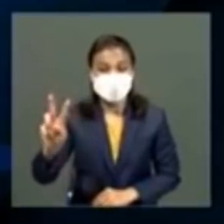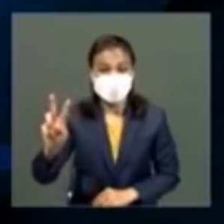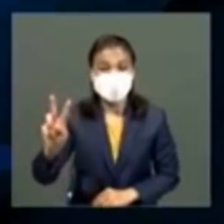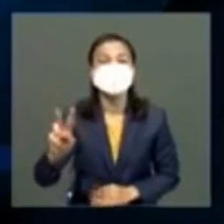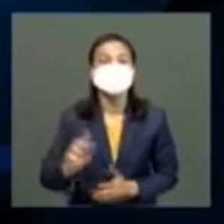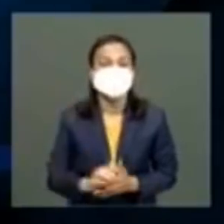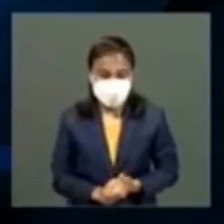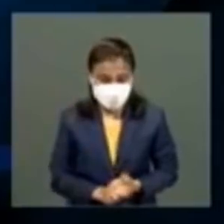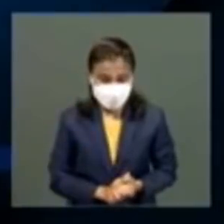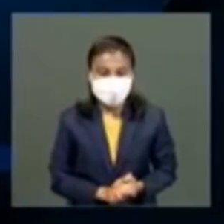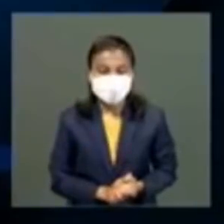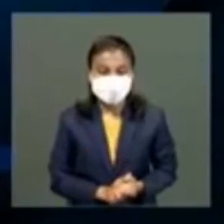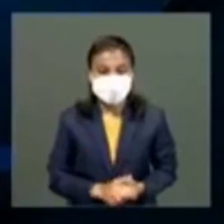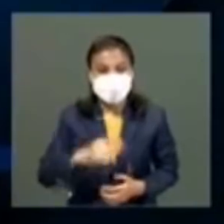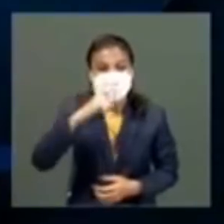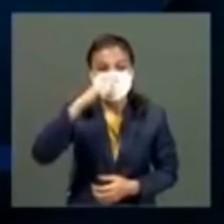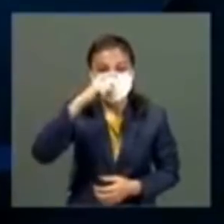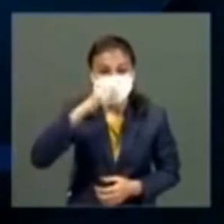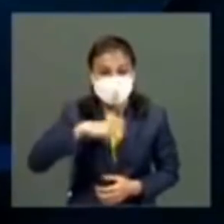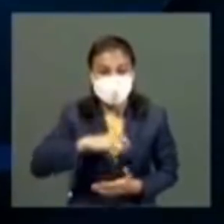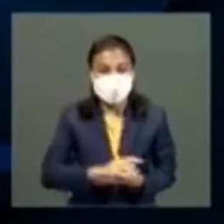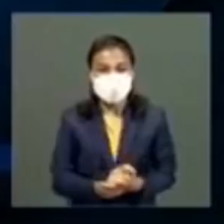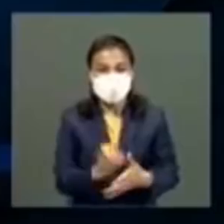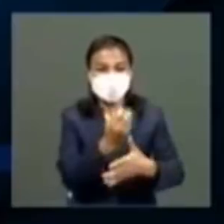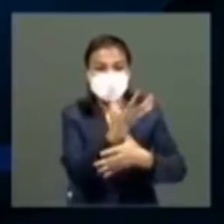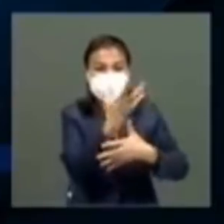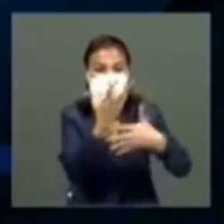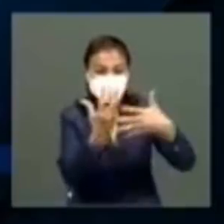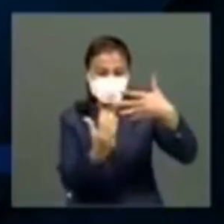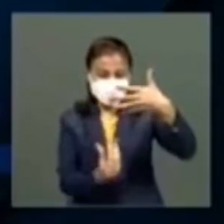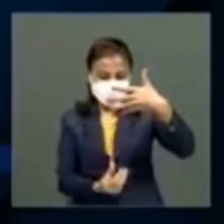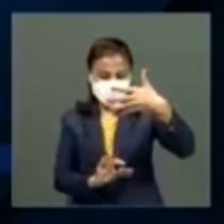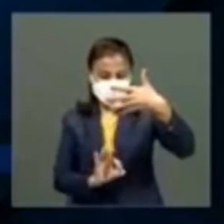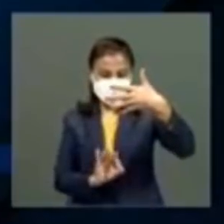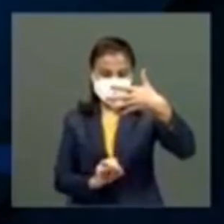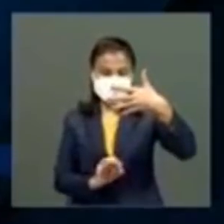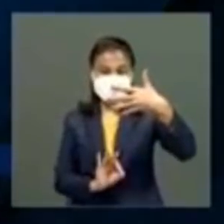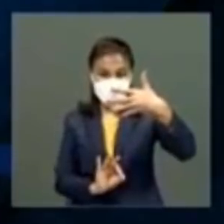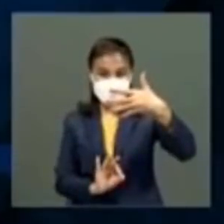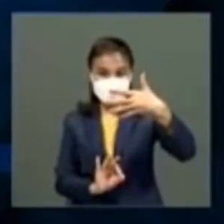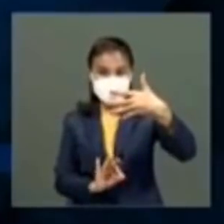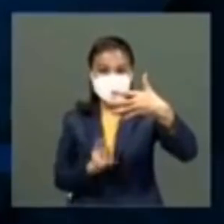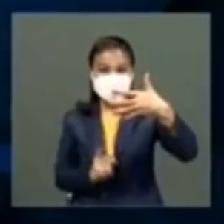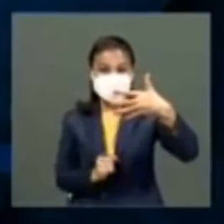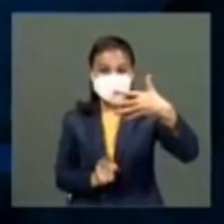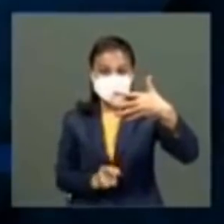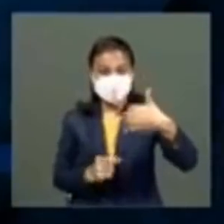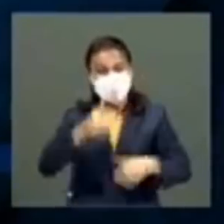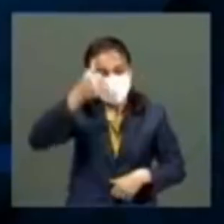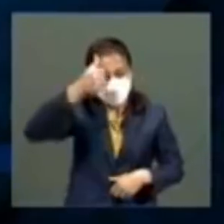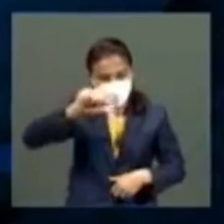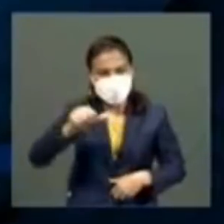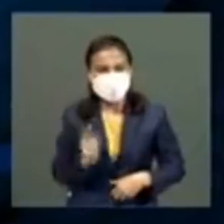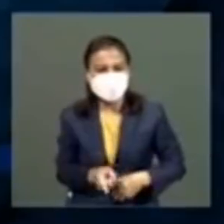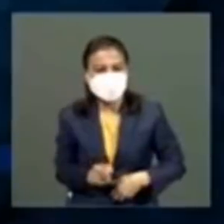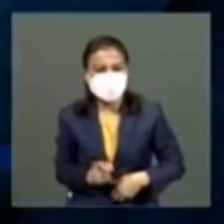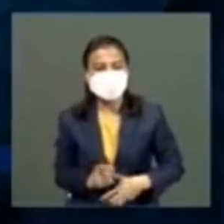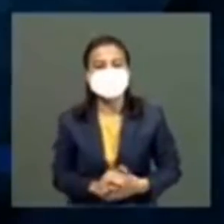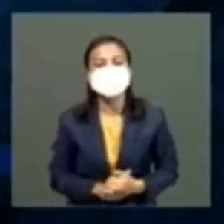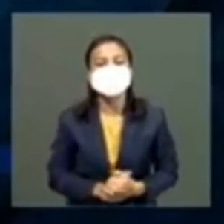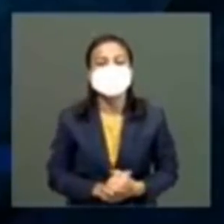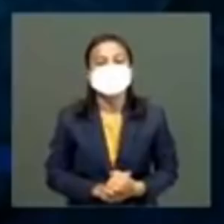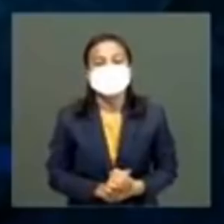ทั้งหมดนะคะประเทศไทยยังอยู่ในระดับที่ 99ค่ะซึ่งก็ต่อเนื่องมาหลายวันพอสมควรนะคะ